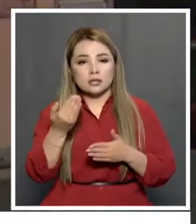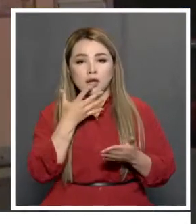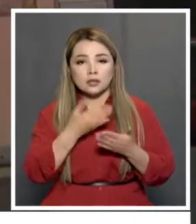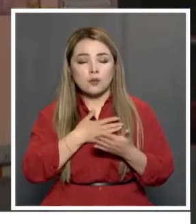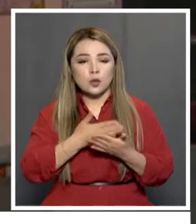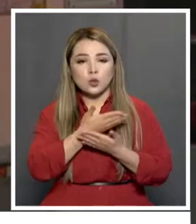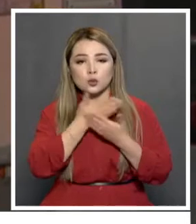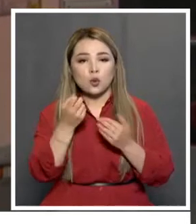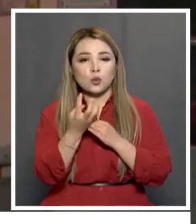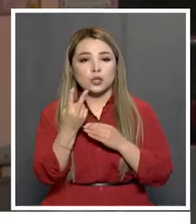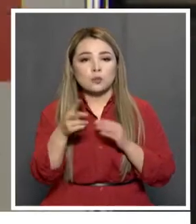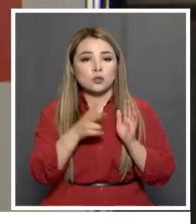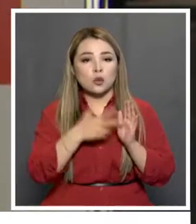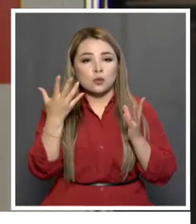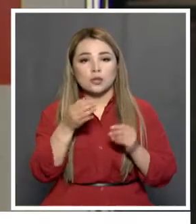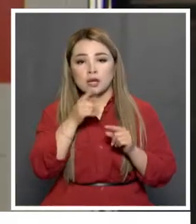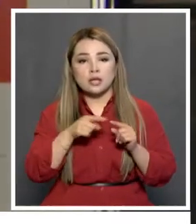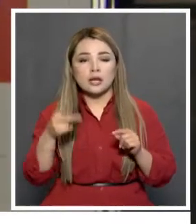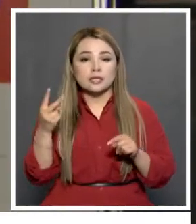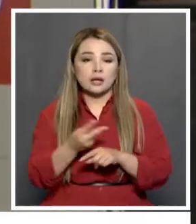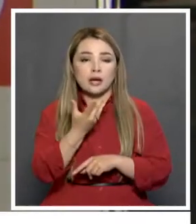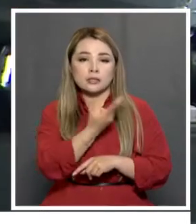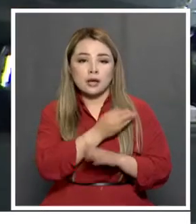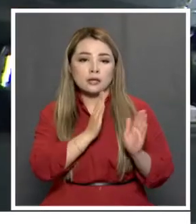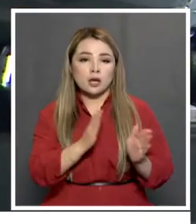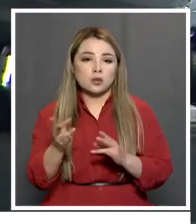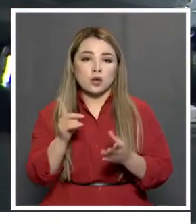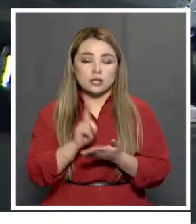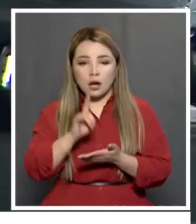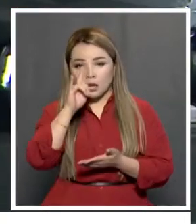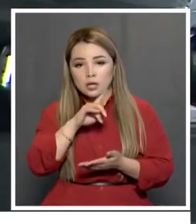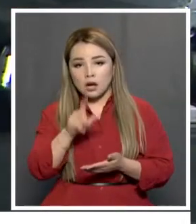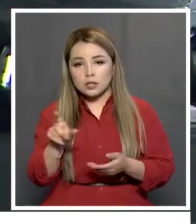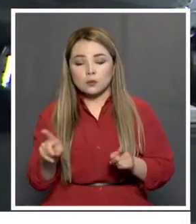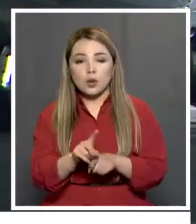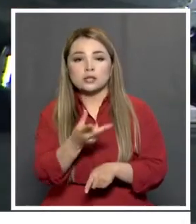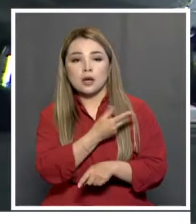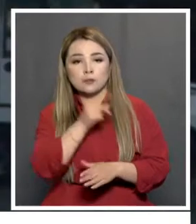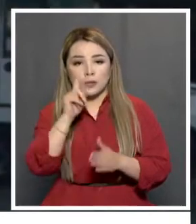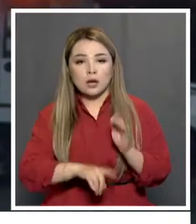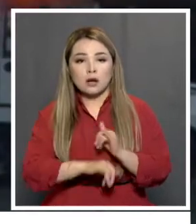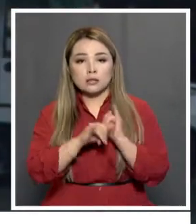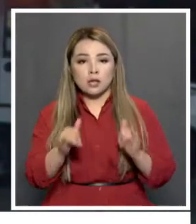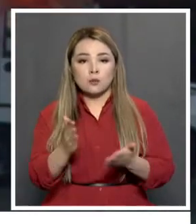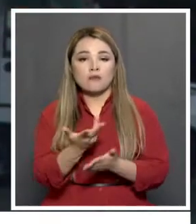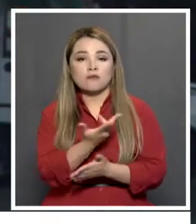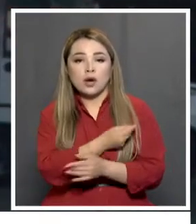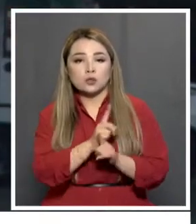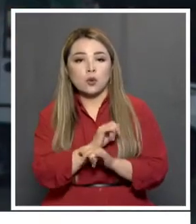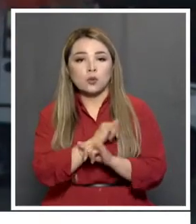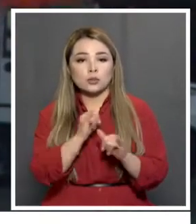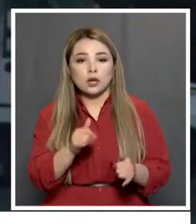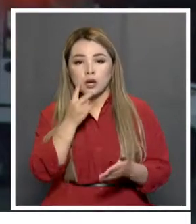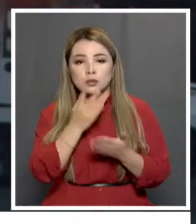емес, 14-28 күн аралығымен екі рет егіледі. Жалпы Қазақстан азаматтардың екпеге сенімі артып, вакциналау қарқыны